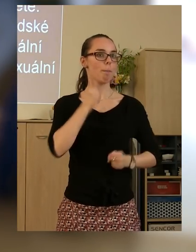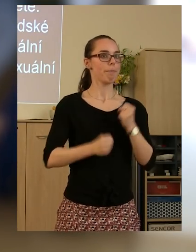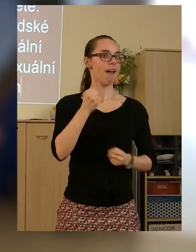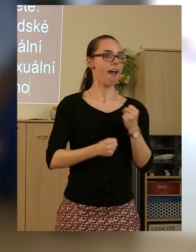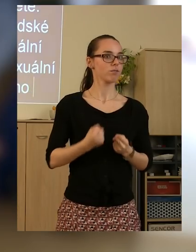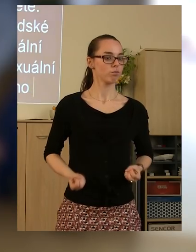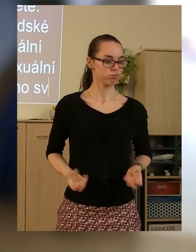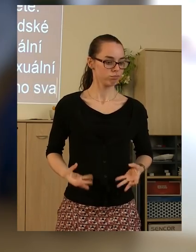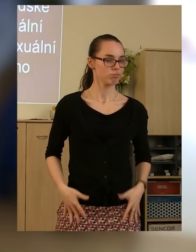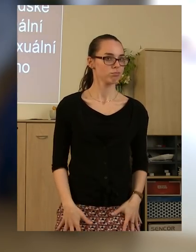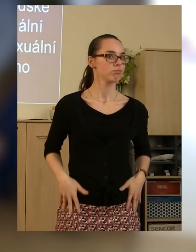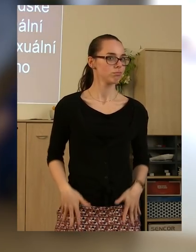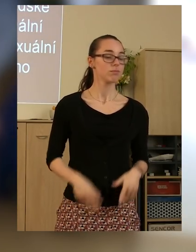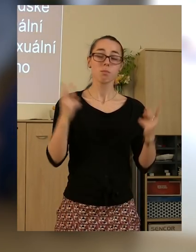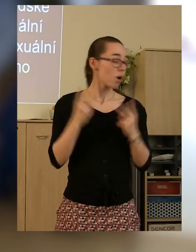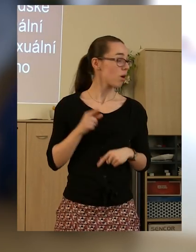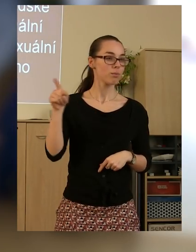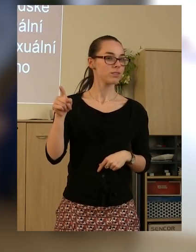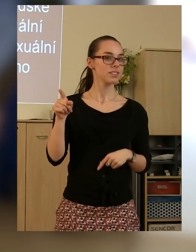daleko slabší nebo